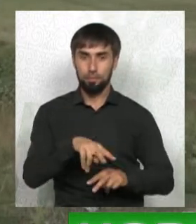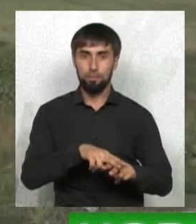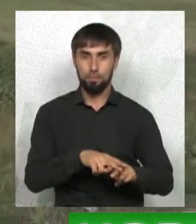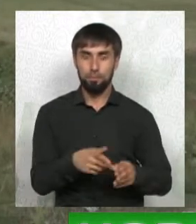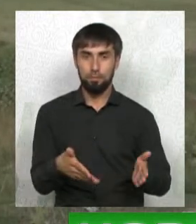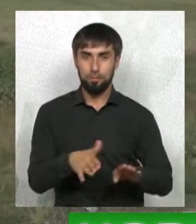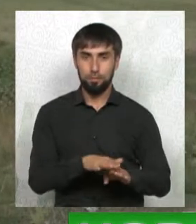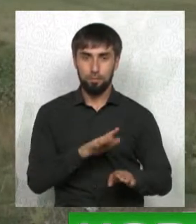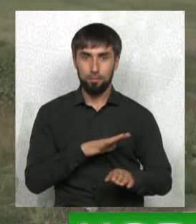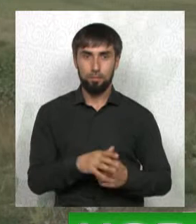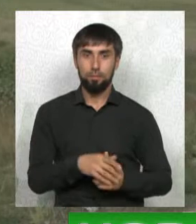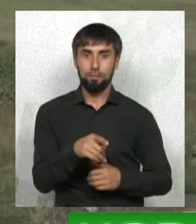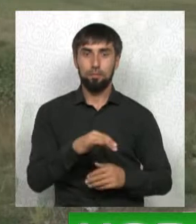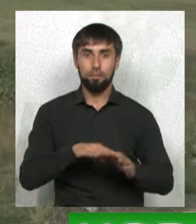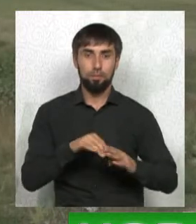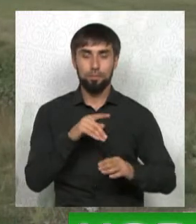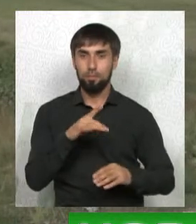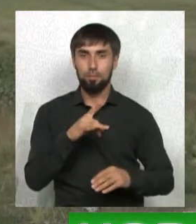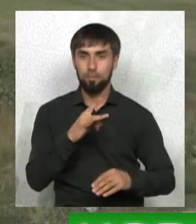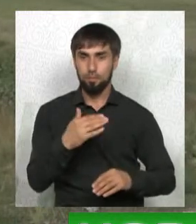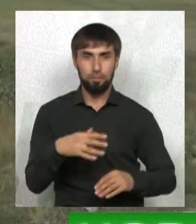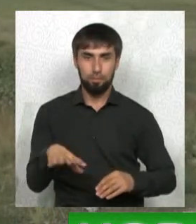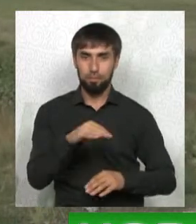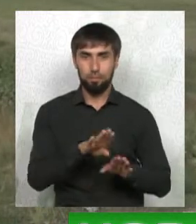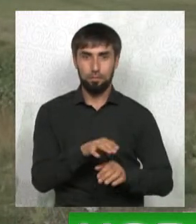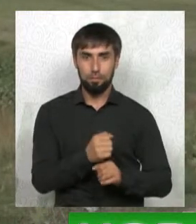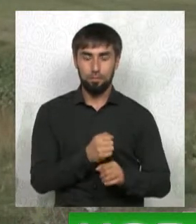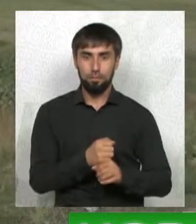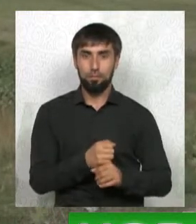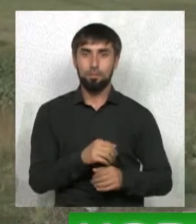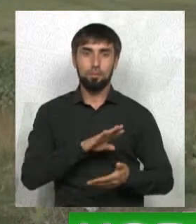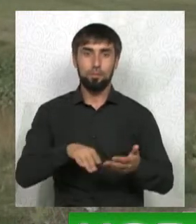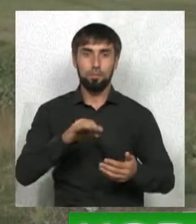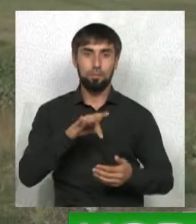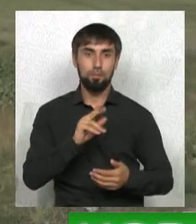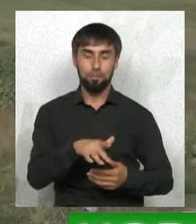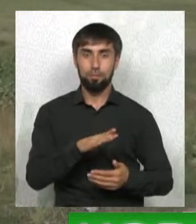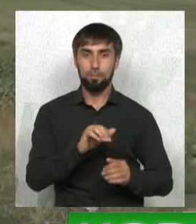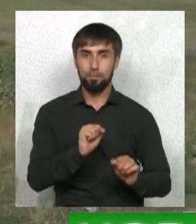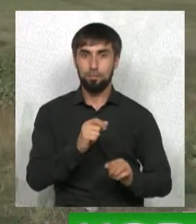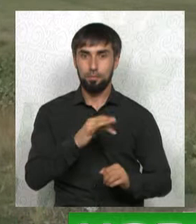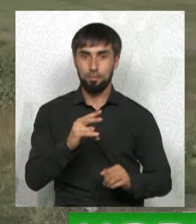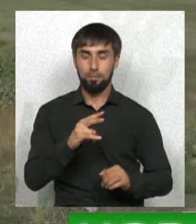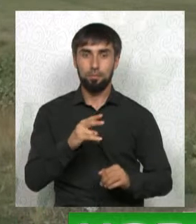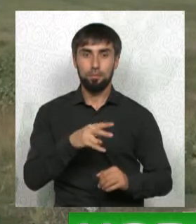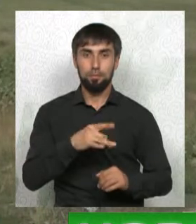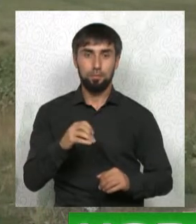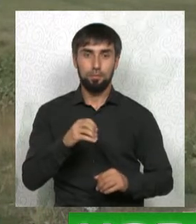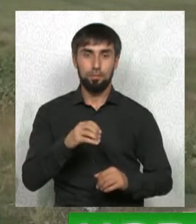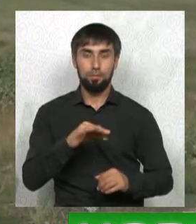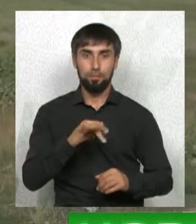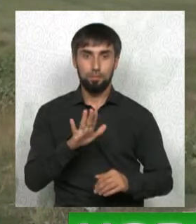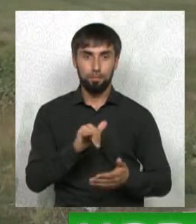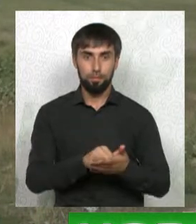Эта практика применяется на сегодняшний день по всей Российской Федерации. После того, как будет установлен защитный экран, ливневые стоки будут